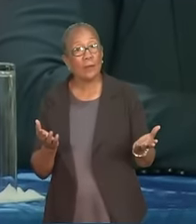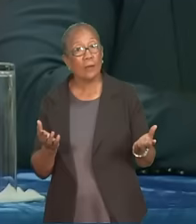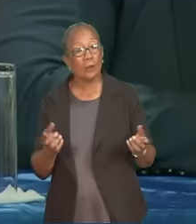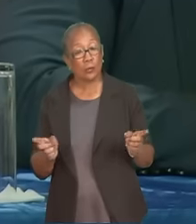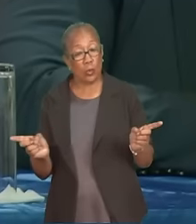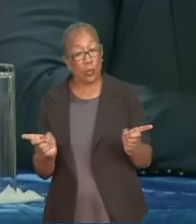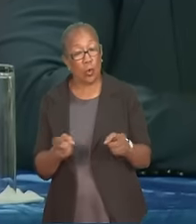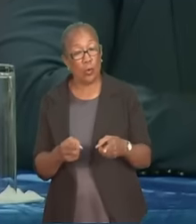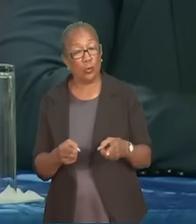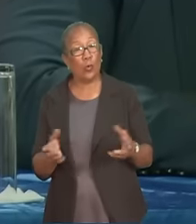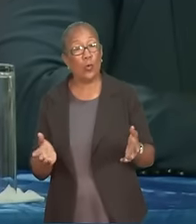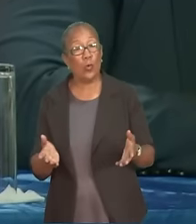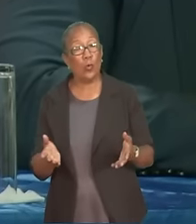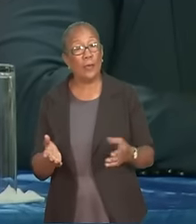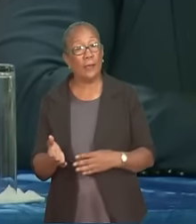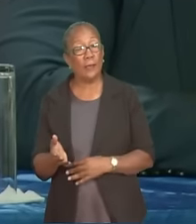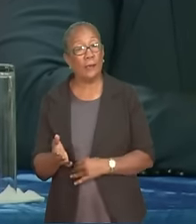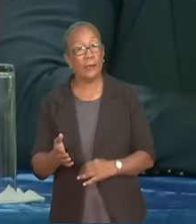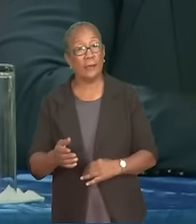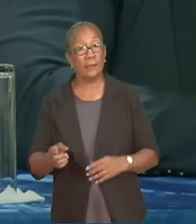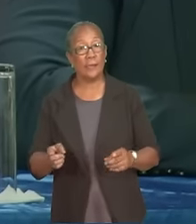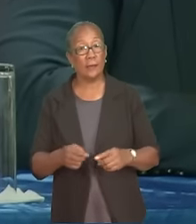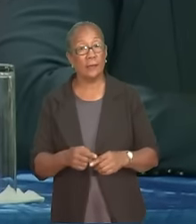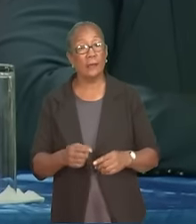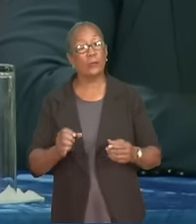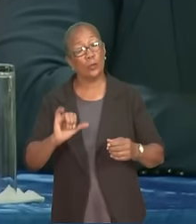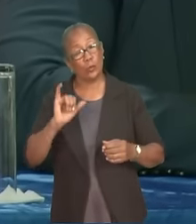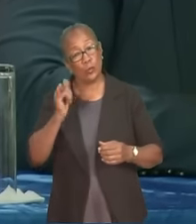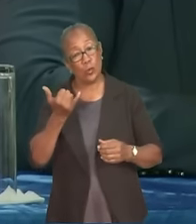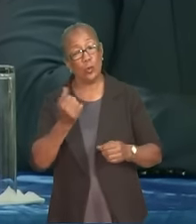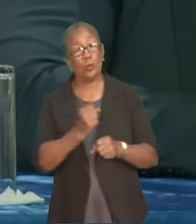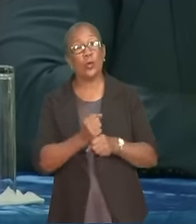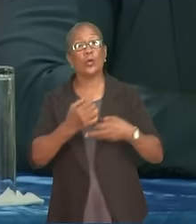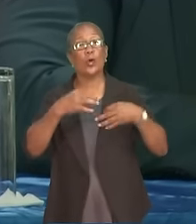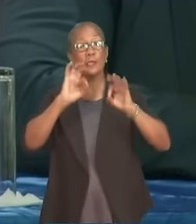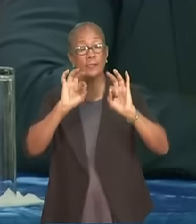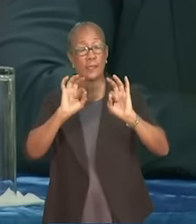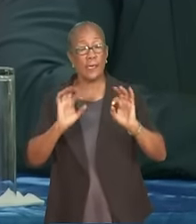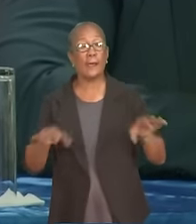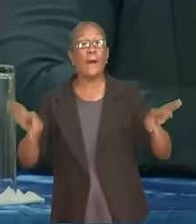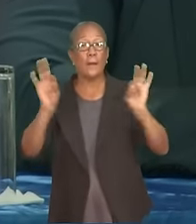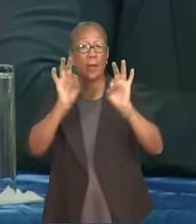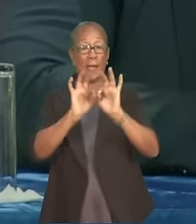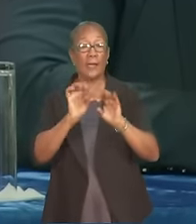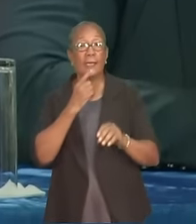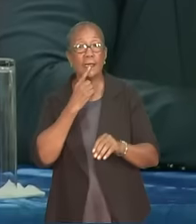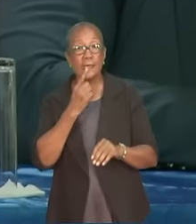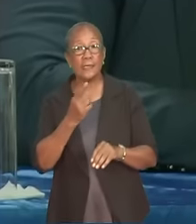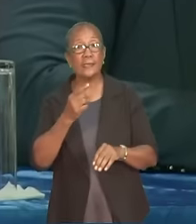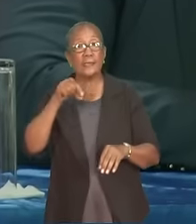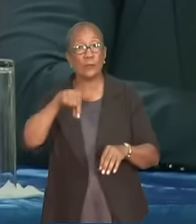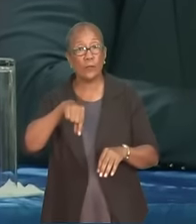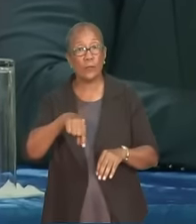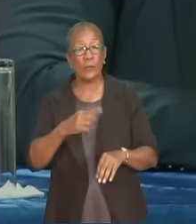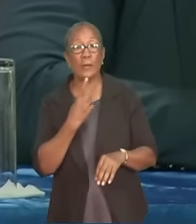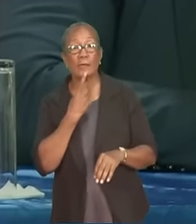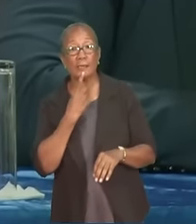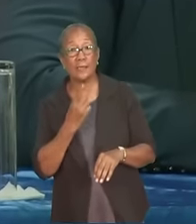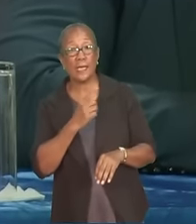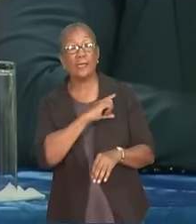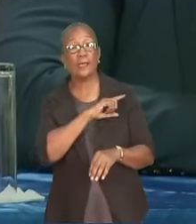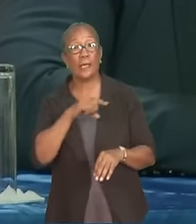ons ten onrechte zijn ingehouden. Dat zullen we herstellen. Maar belangrijk is dat we een daad hebben gesteld omdat